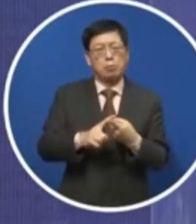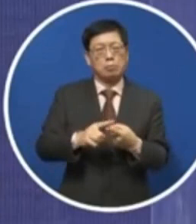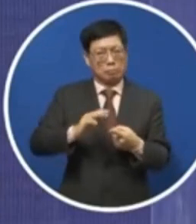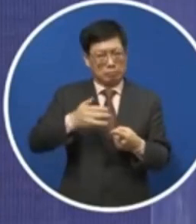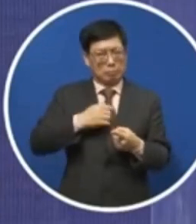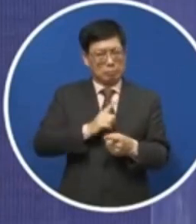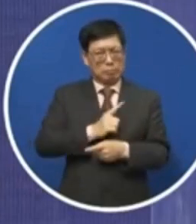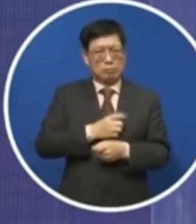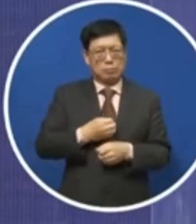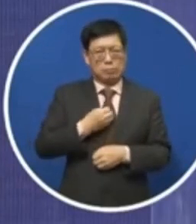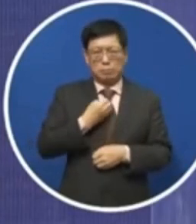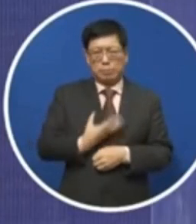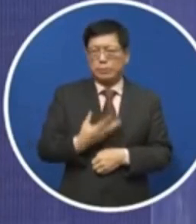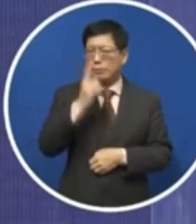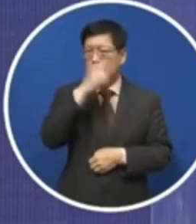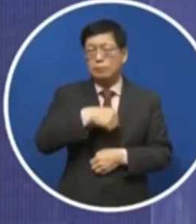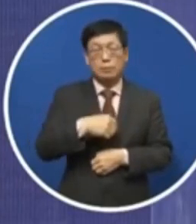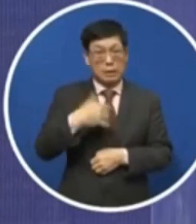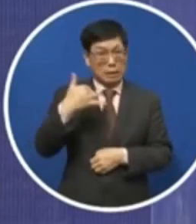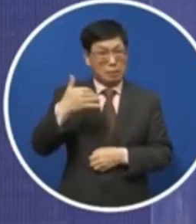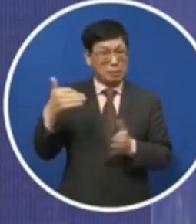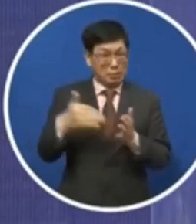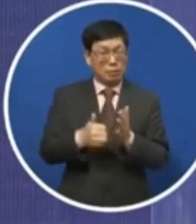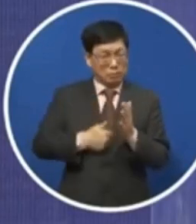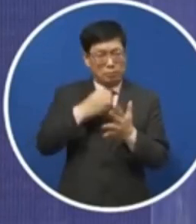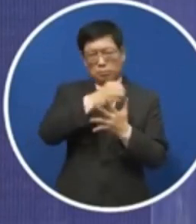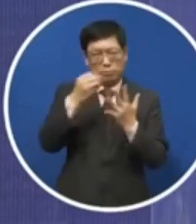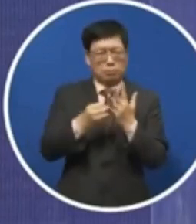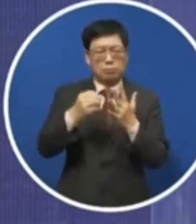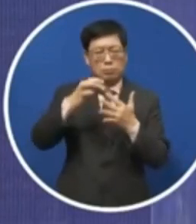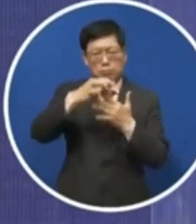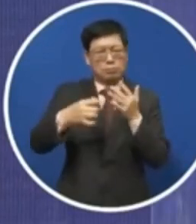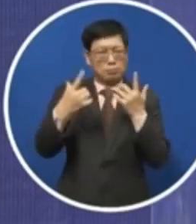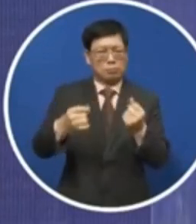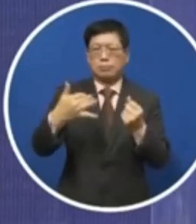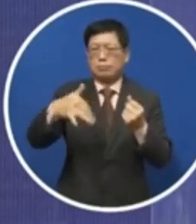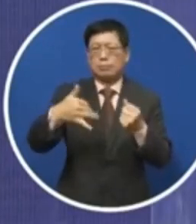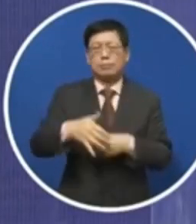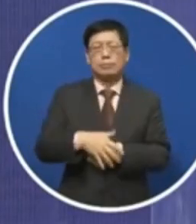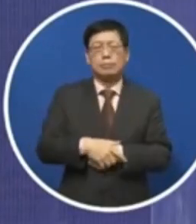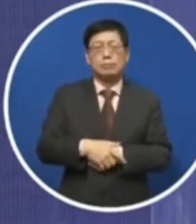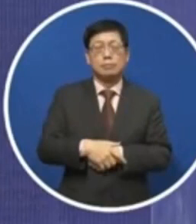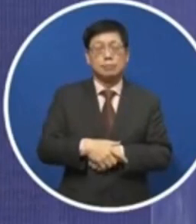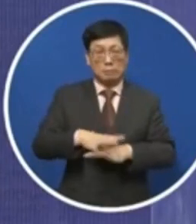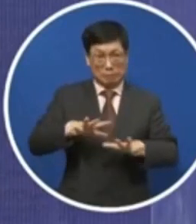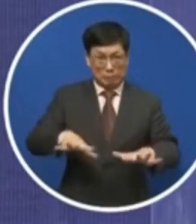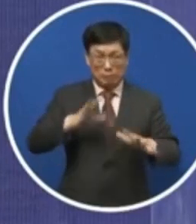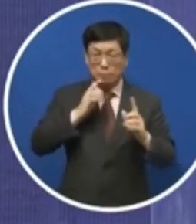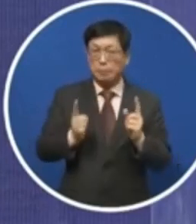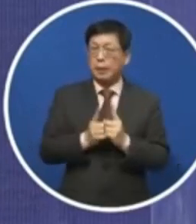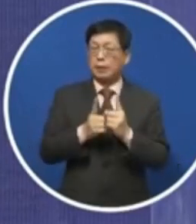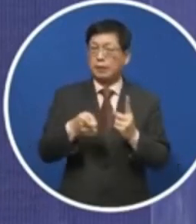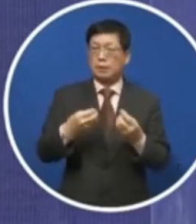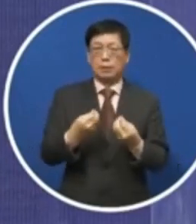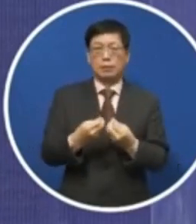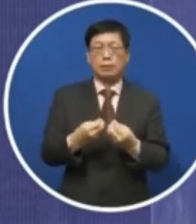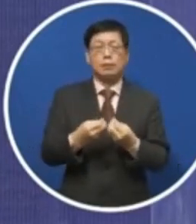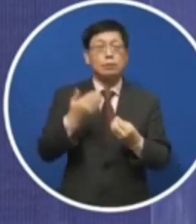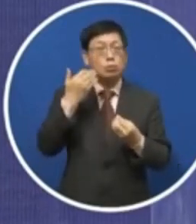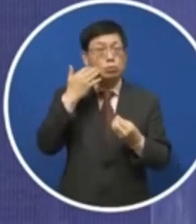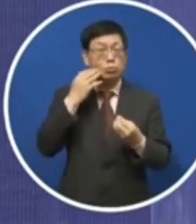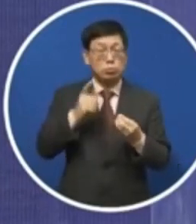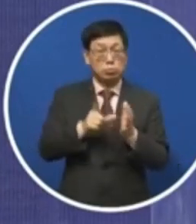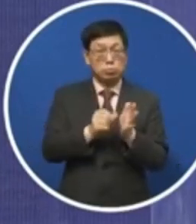不能松懈，还没到达降级的条件。那因此在这个情形底下，这个如果